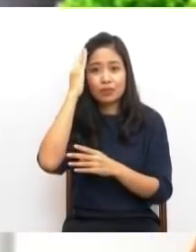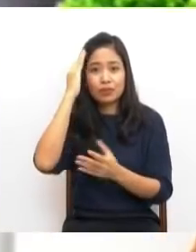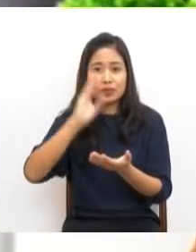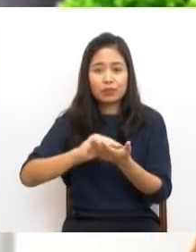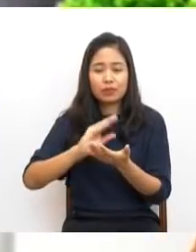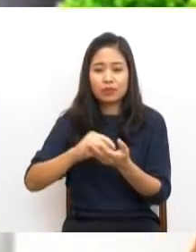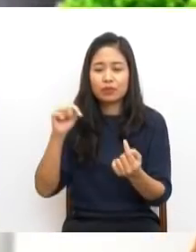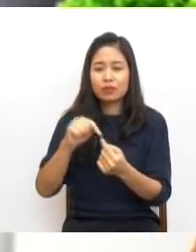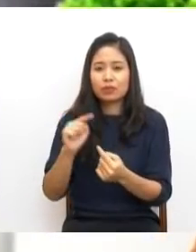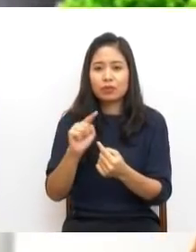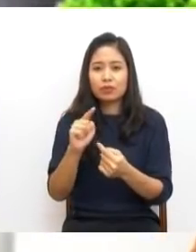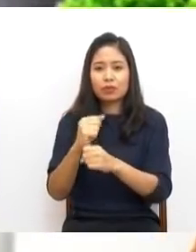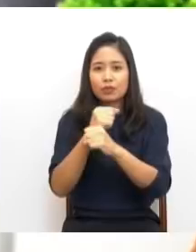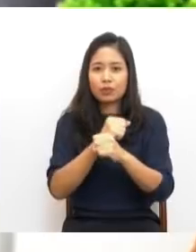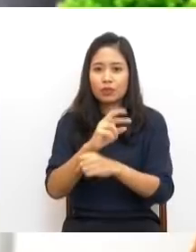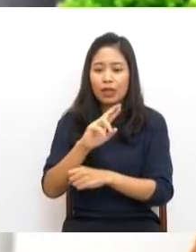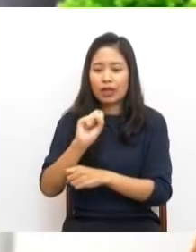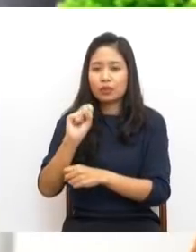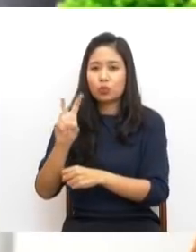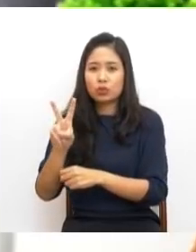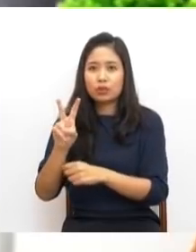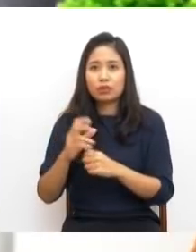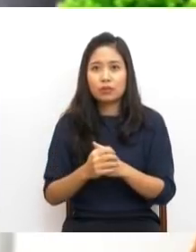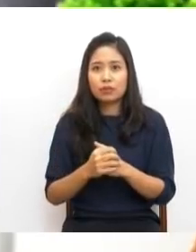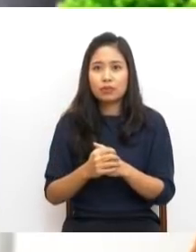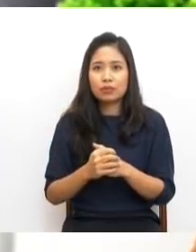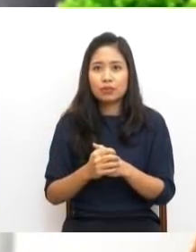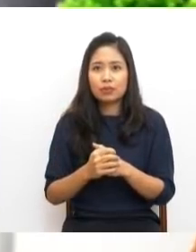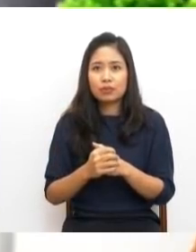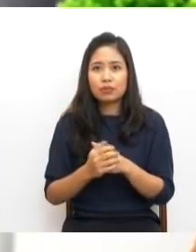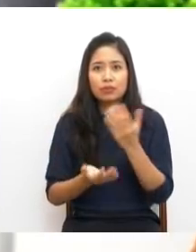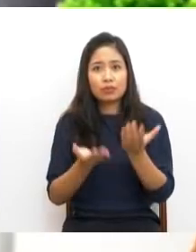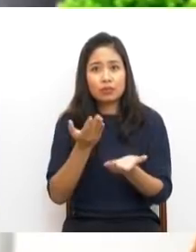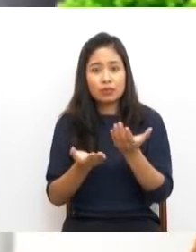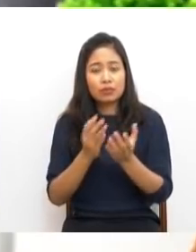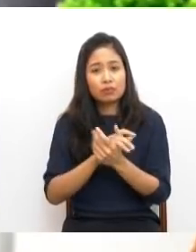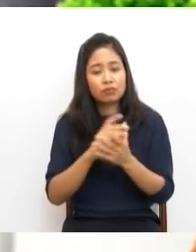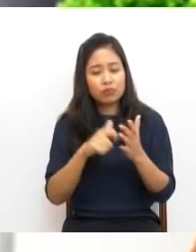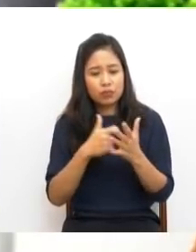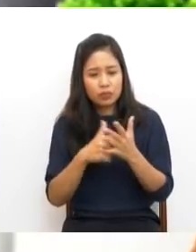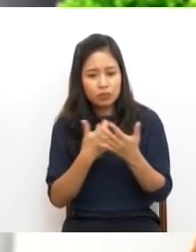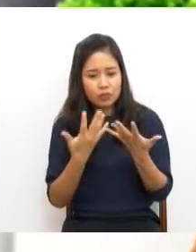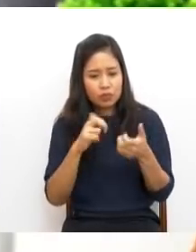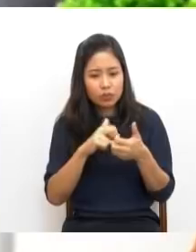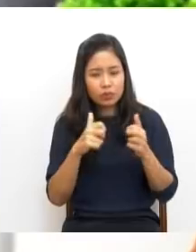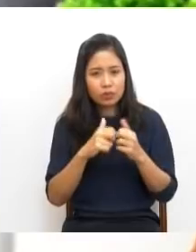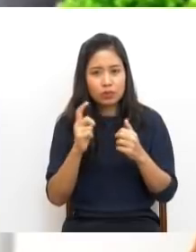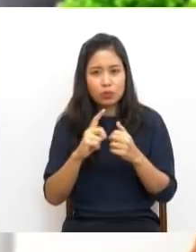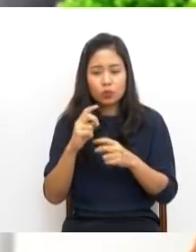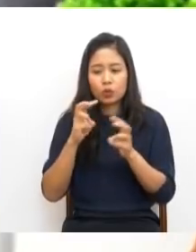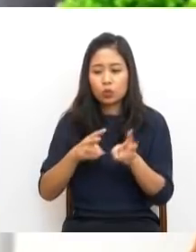กับโรคไวรัส RSV ครับไม่ว่าจะเป็นเรื่องของสาเหตุอาการนะครับแล้วก็วิธีการป้องกันน